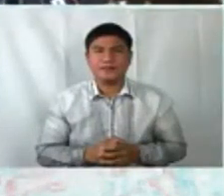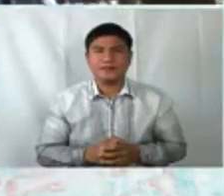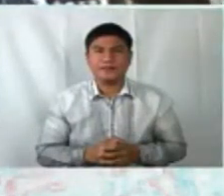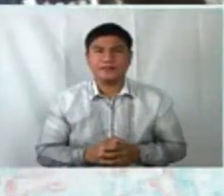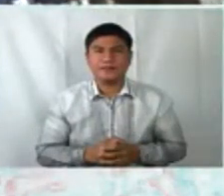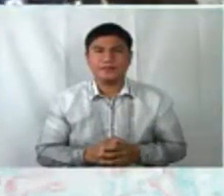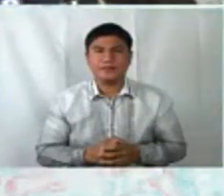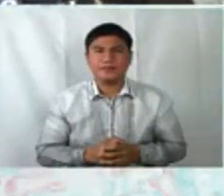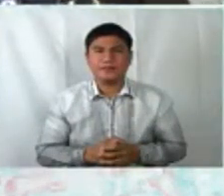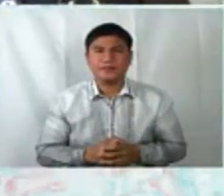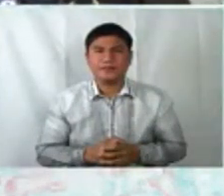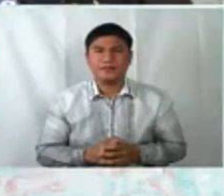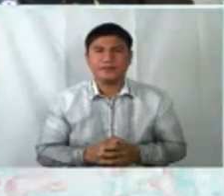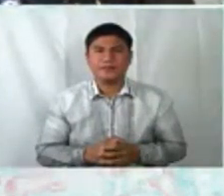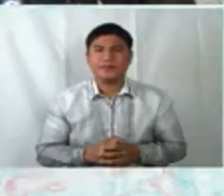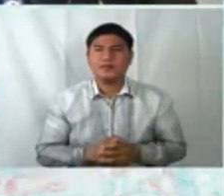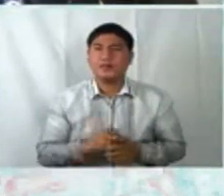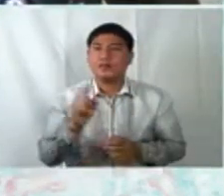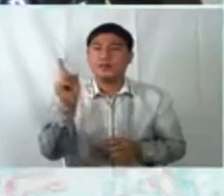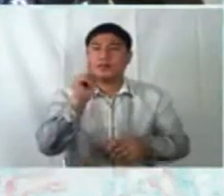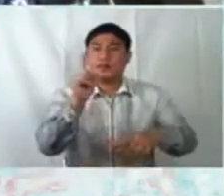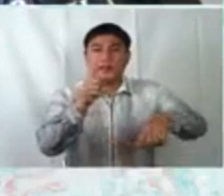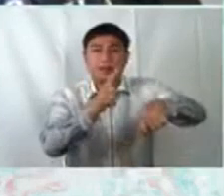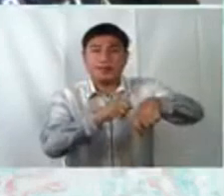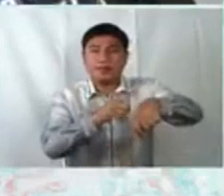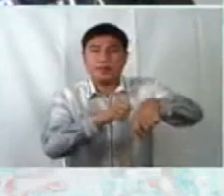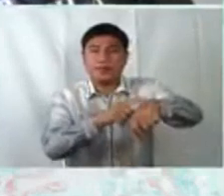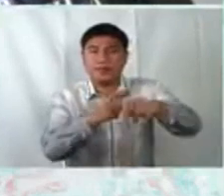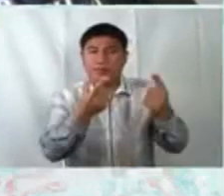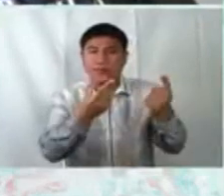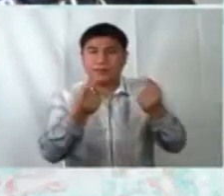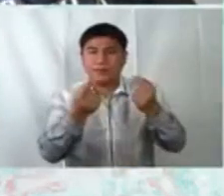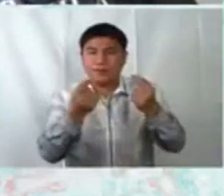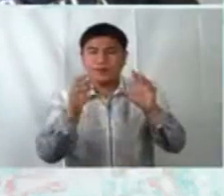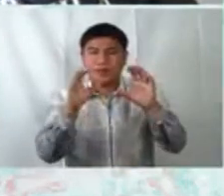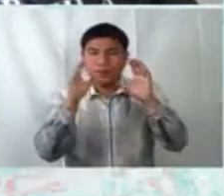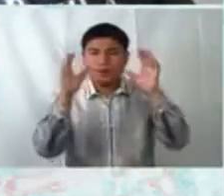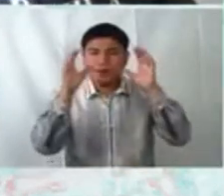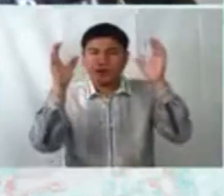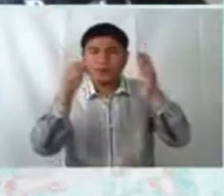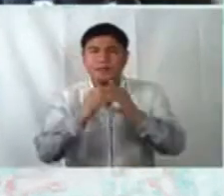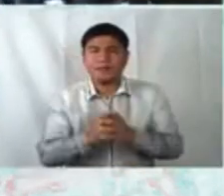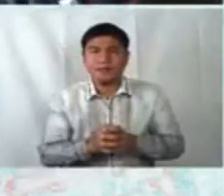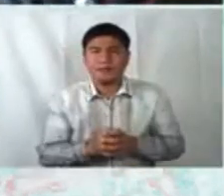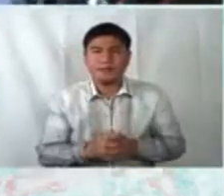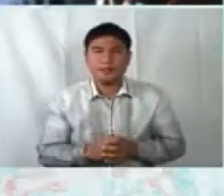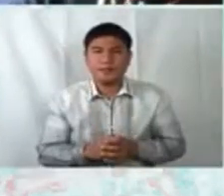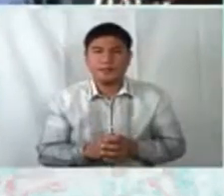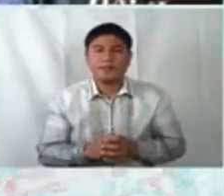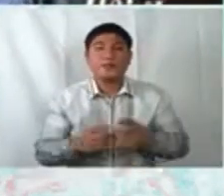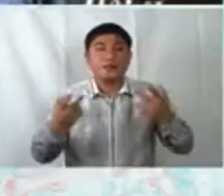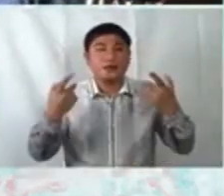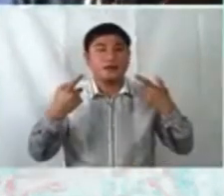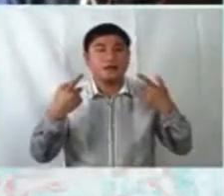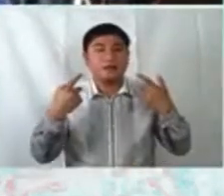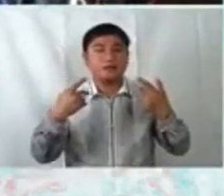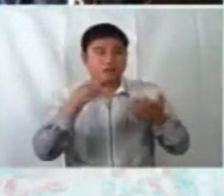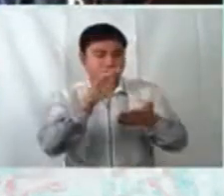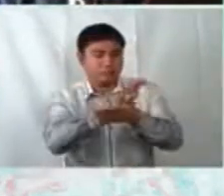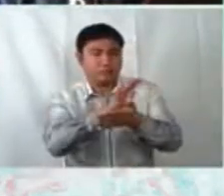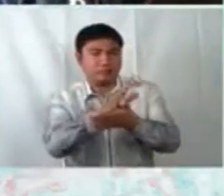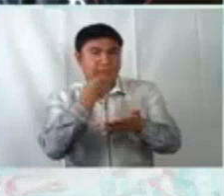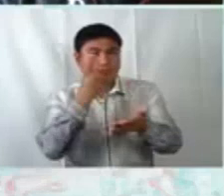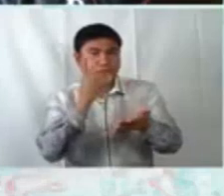eto na. Anong oras ginawa? No? So, actually, mayroong isang memo na ginawa si